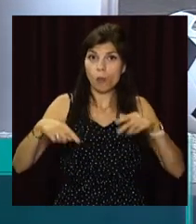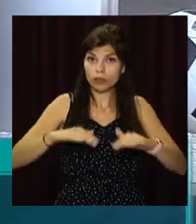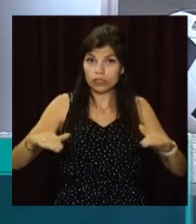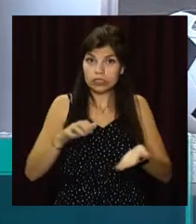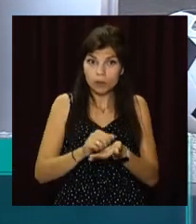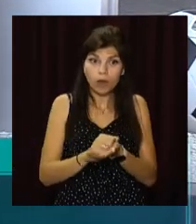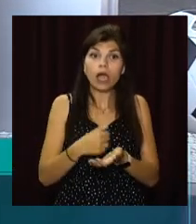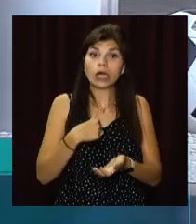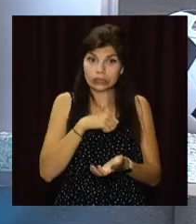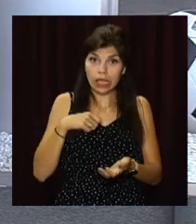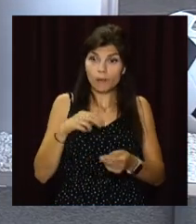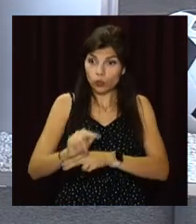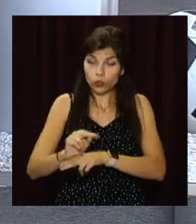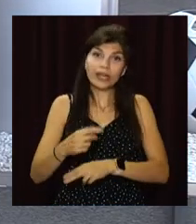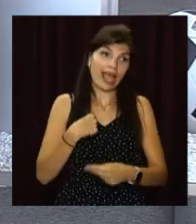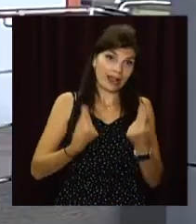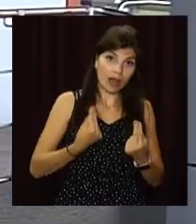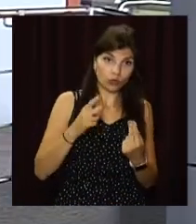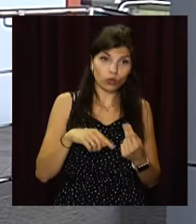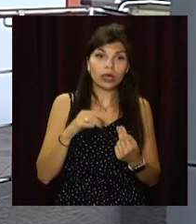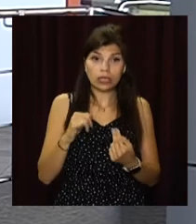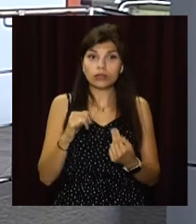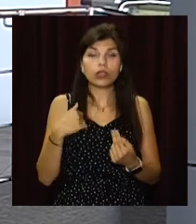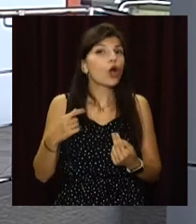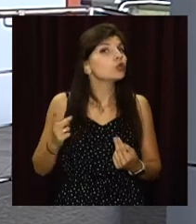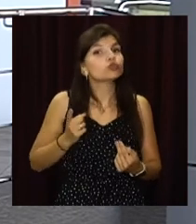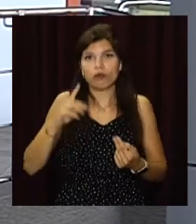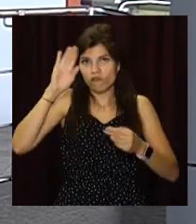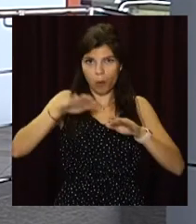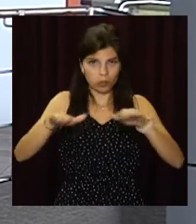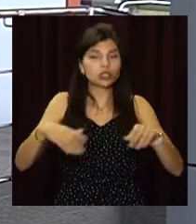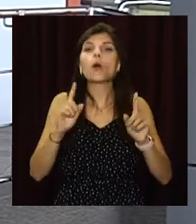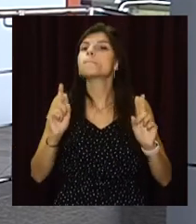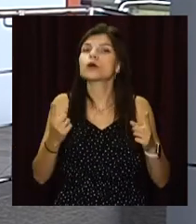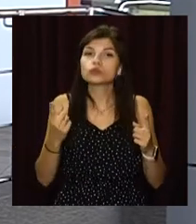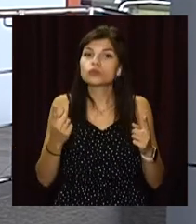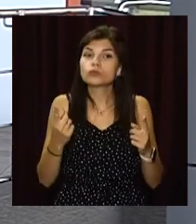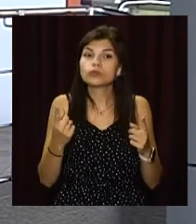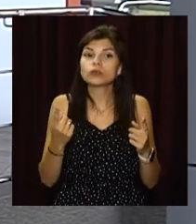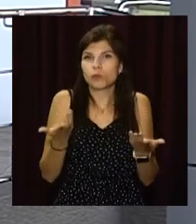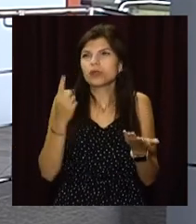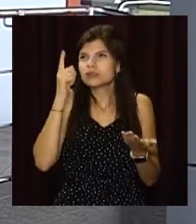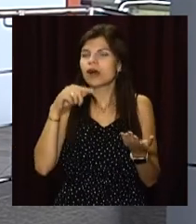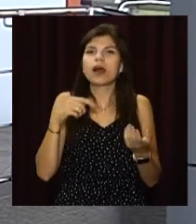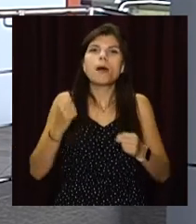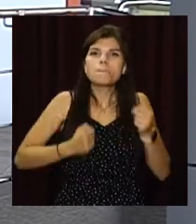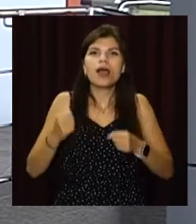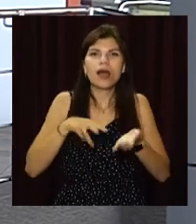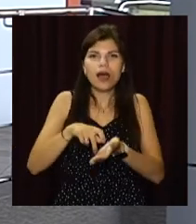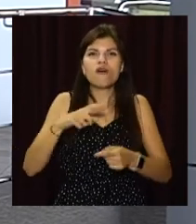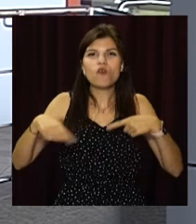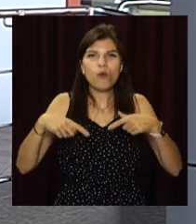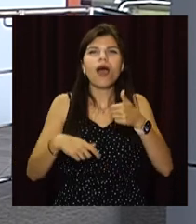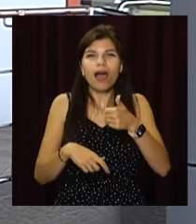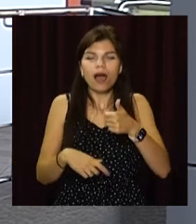заниматься. Сам играю и тренируюсь. И очень сильно жду бассейн, потому что, ну, знаете, бегать то бегать в